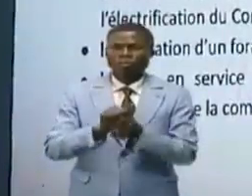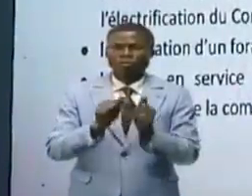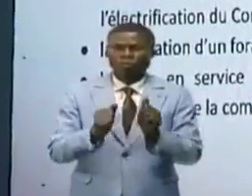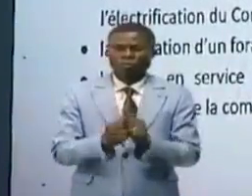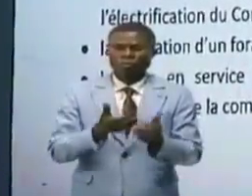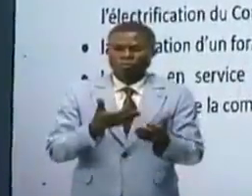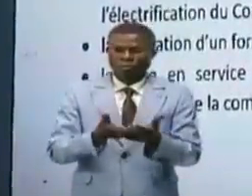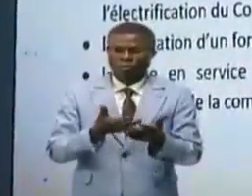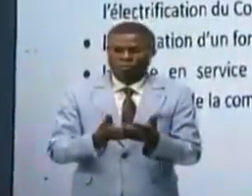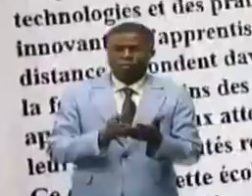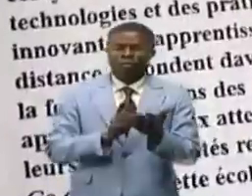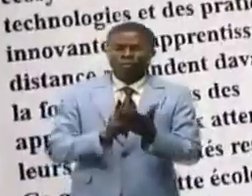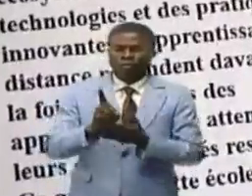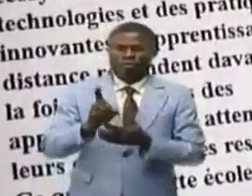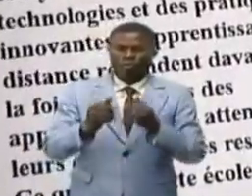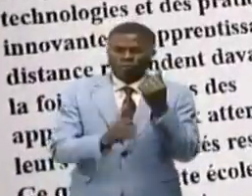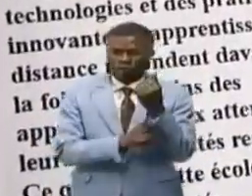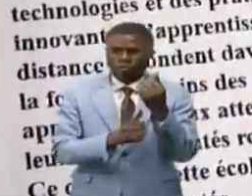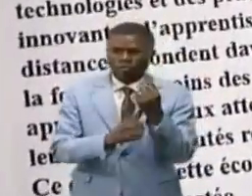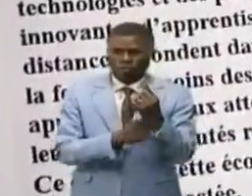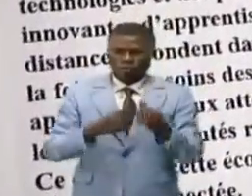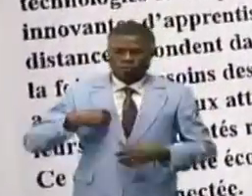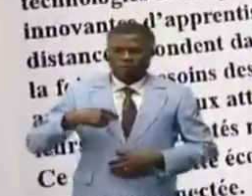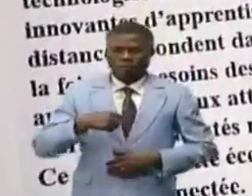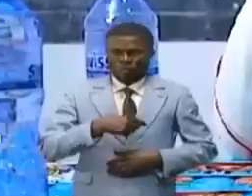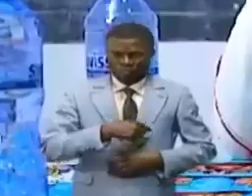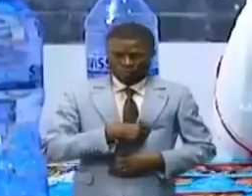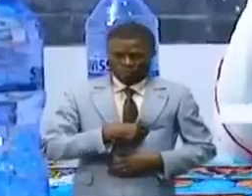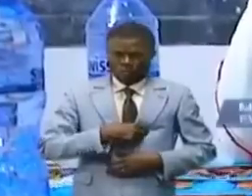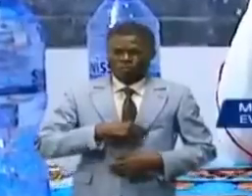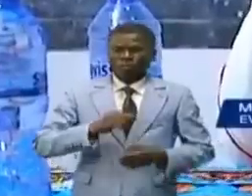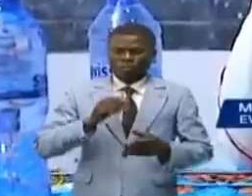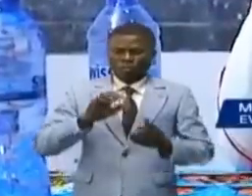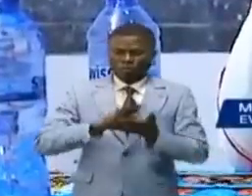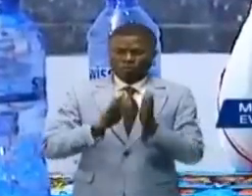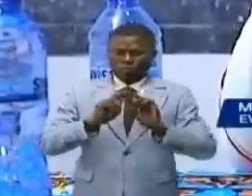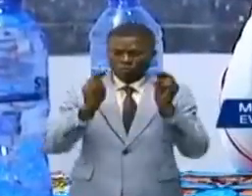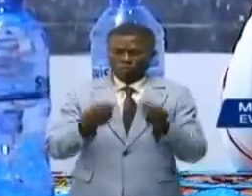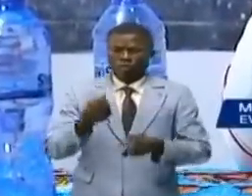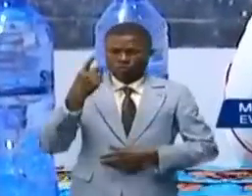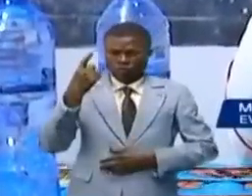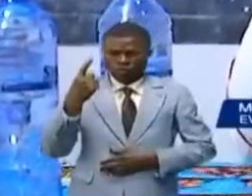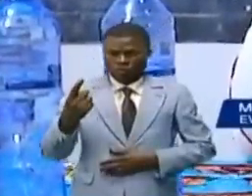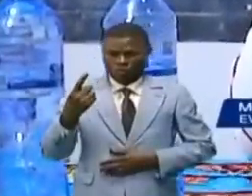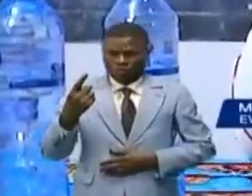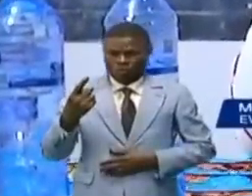bons sentiments qui existent vraiment très populaire que